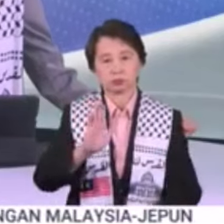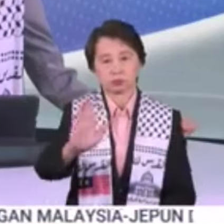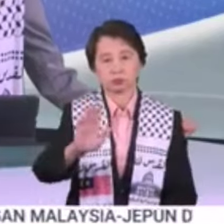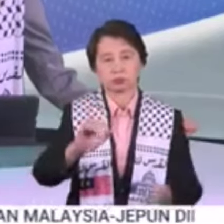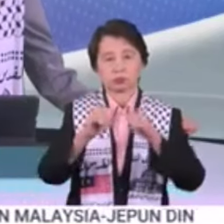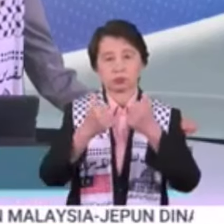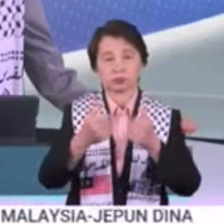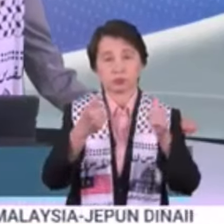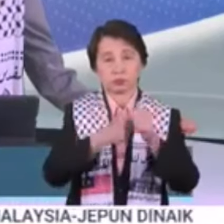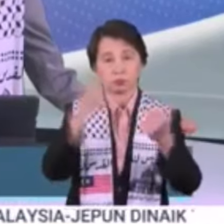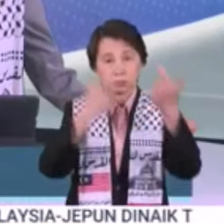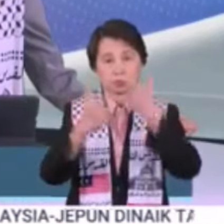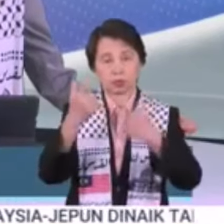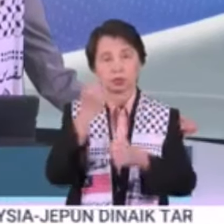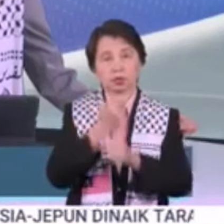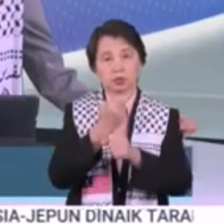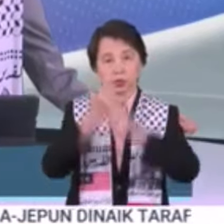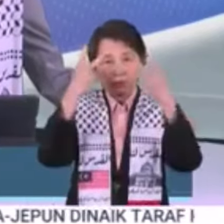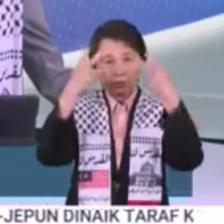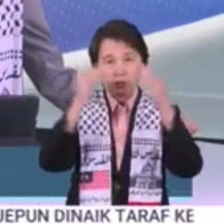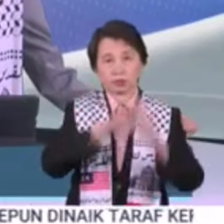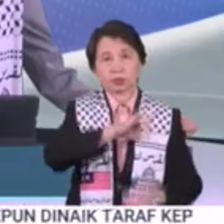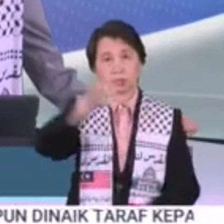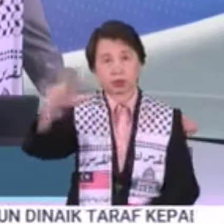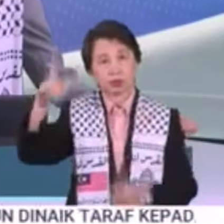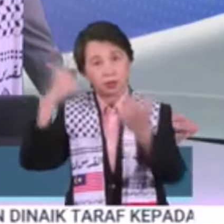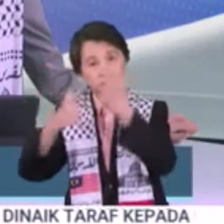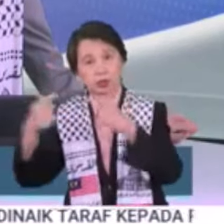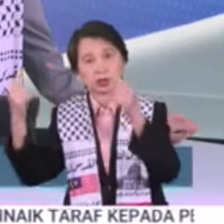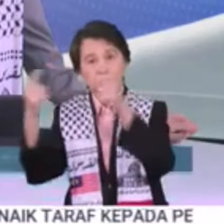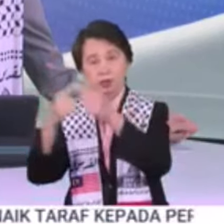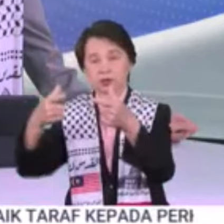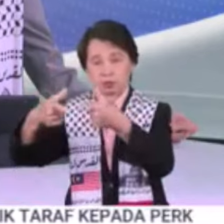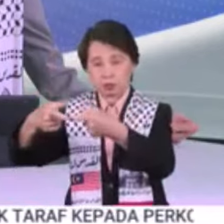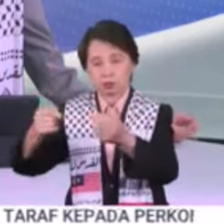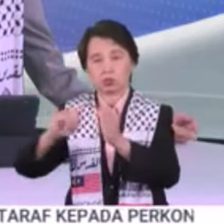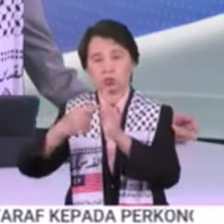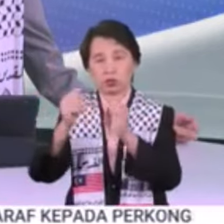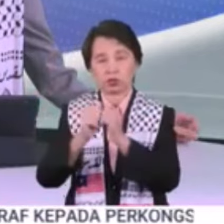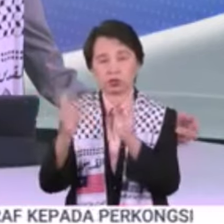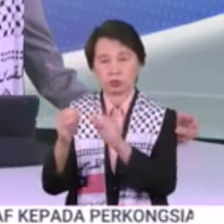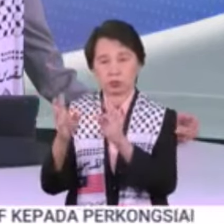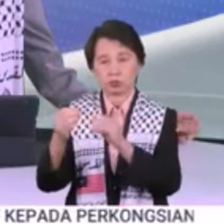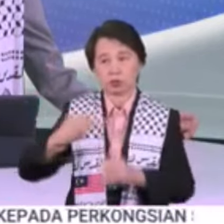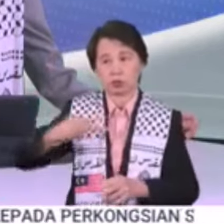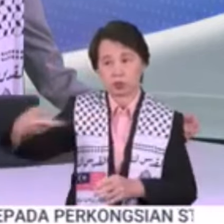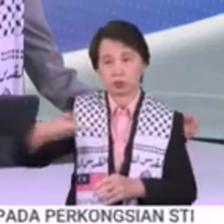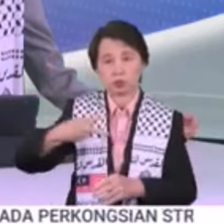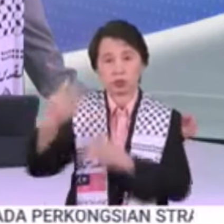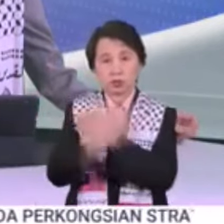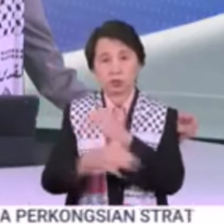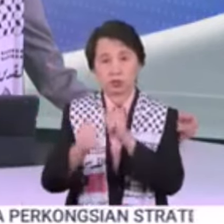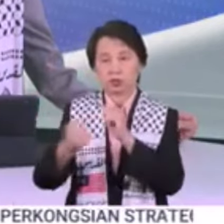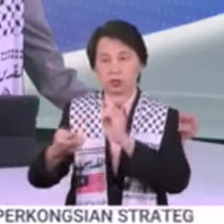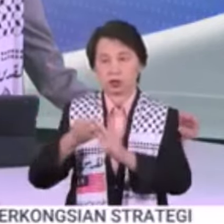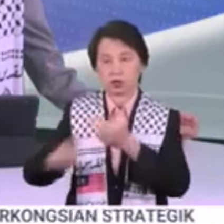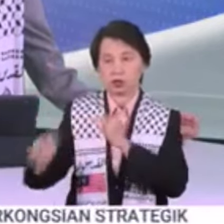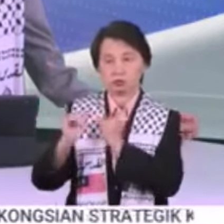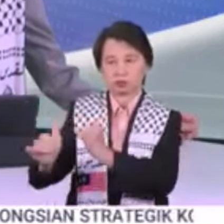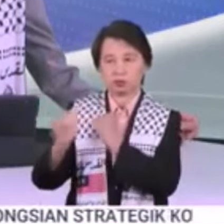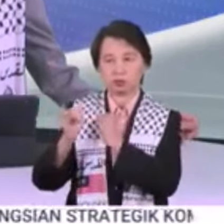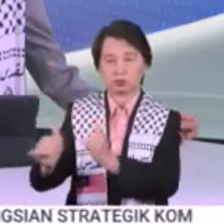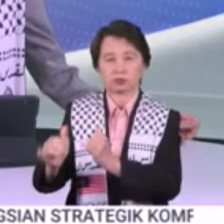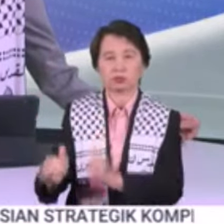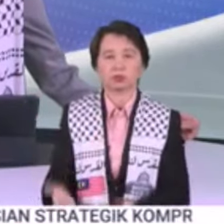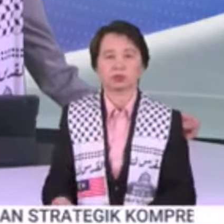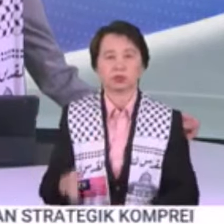Agenda hari pertama lawatan kerja Perdana Menteri Datuk Seri Anwar Ibrahim ke Jepun dimulakan dengan mesyuarat dua hala dengan rakan sejawatan Fumio